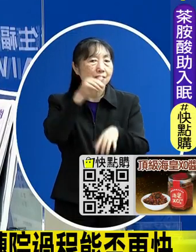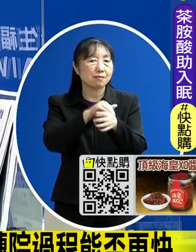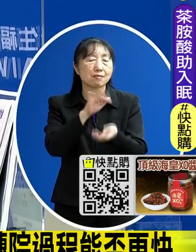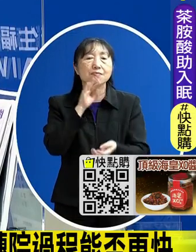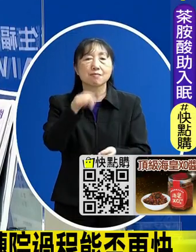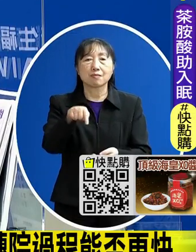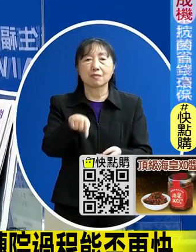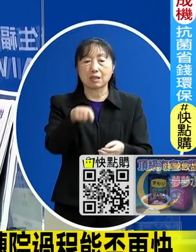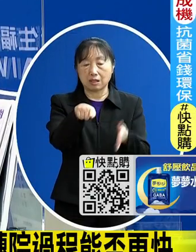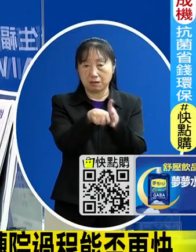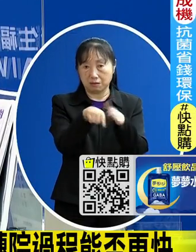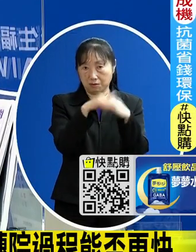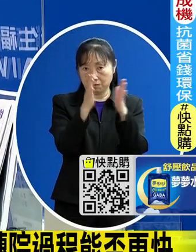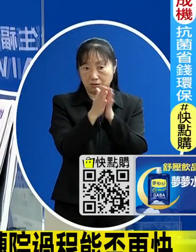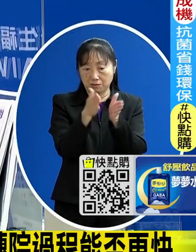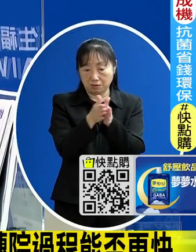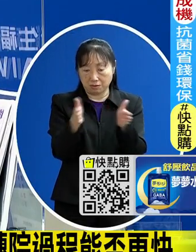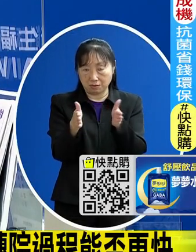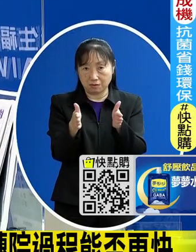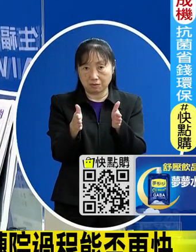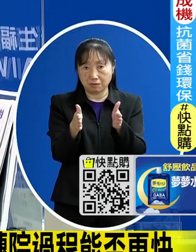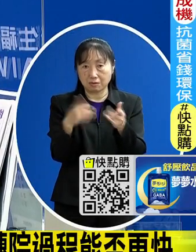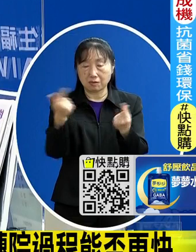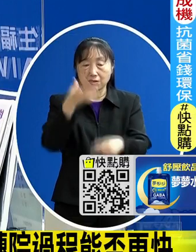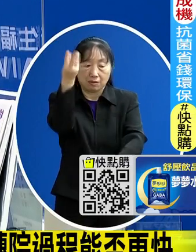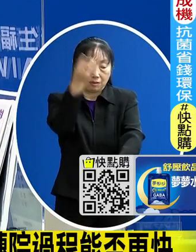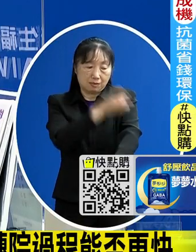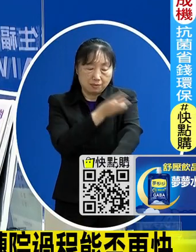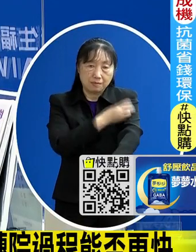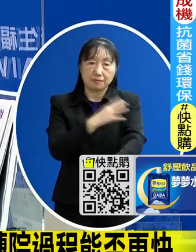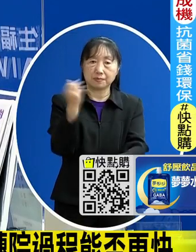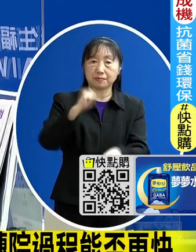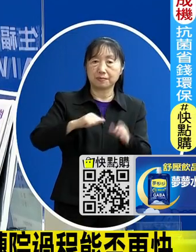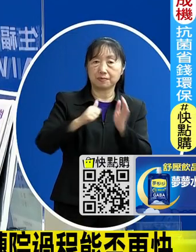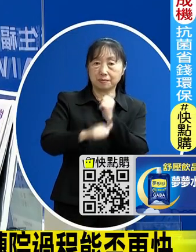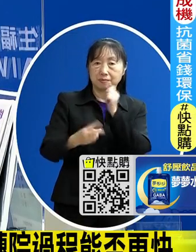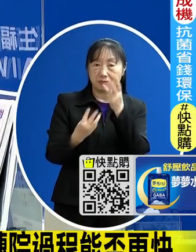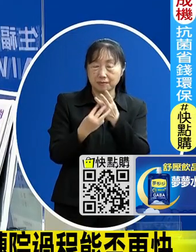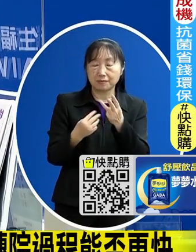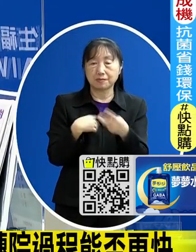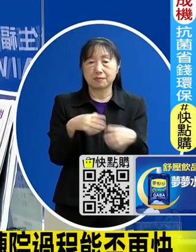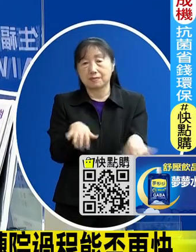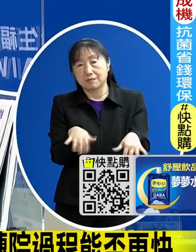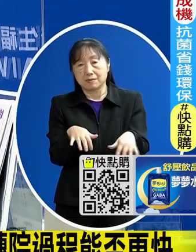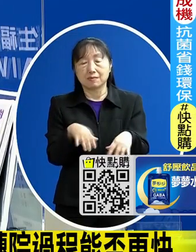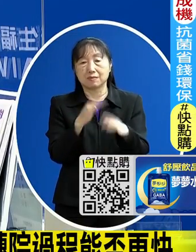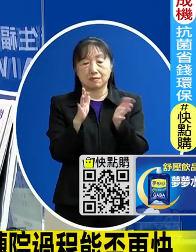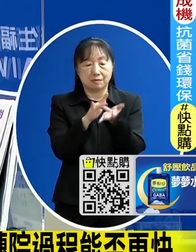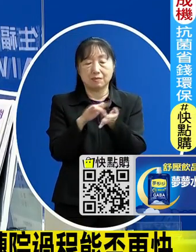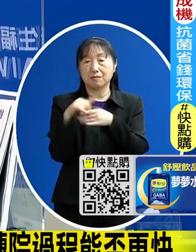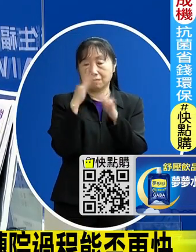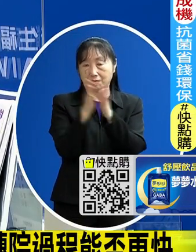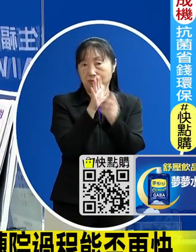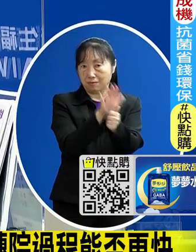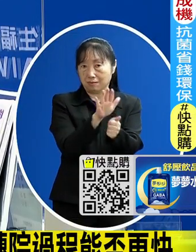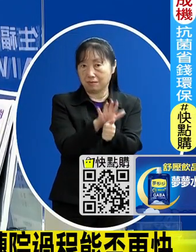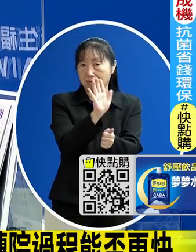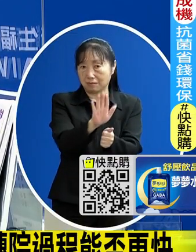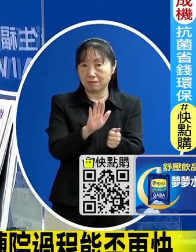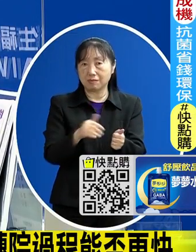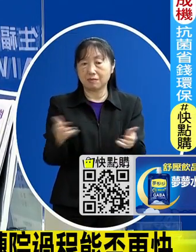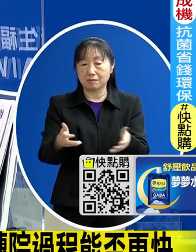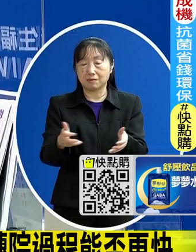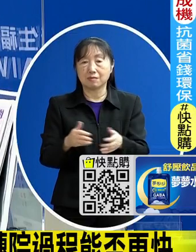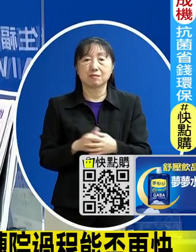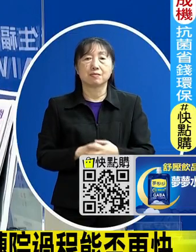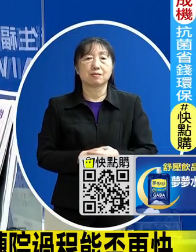有给予这些像是点滴抗生素还有抗癫痫抗抽搐的这些药物来治疗这个